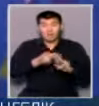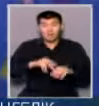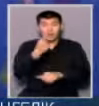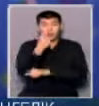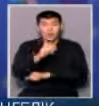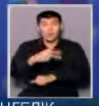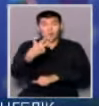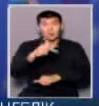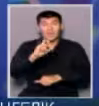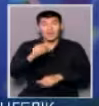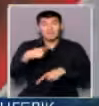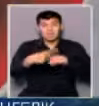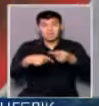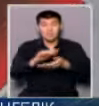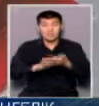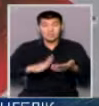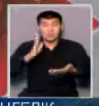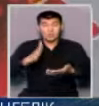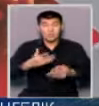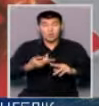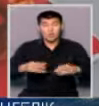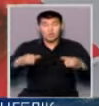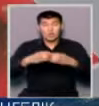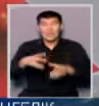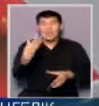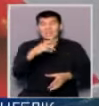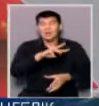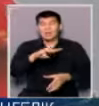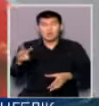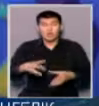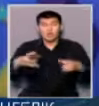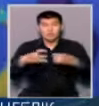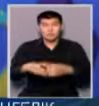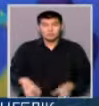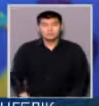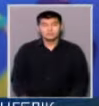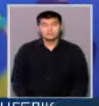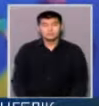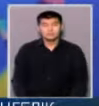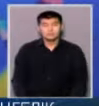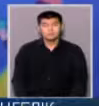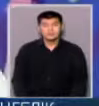ойыны 30-шы қазанға дейін жалғасады. Жалпы жүлде қоры 40 миллион теңгені құрайды.